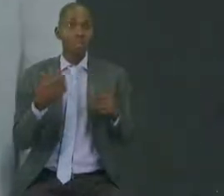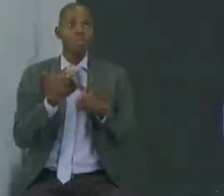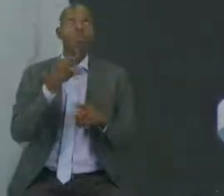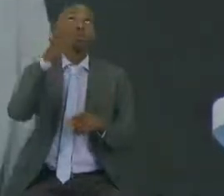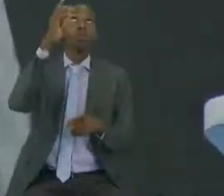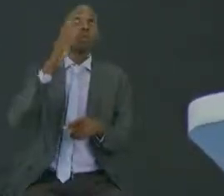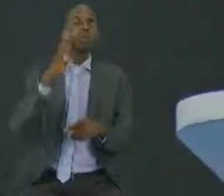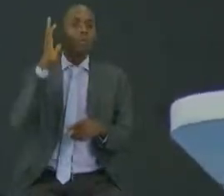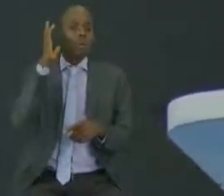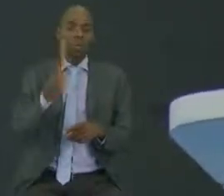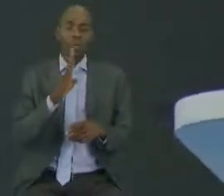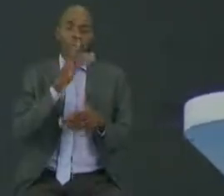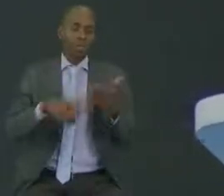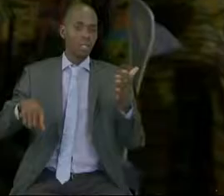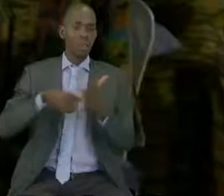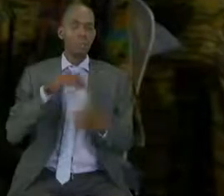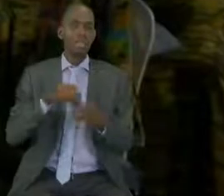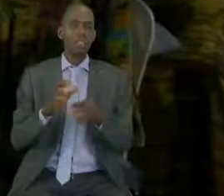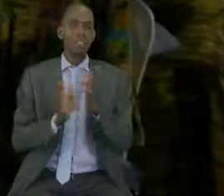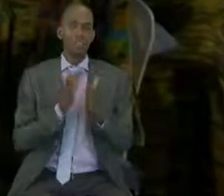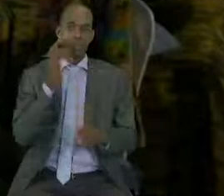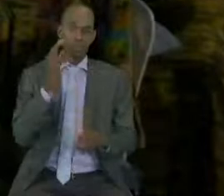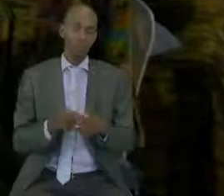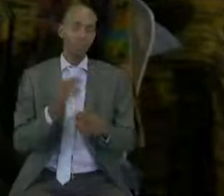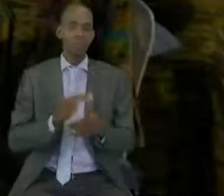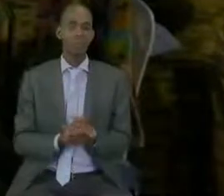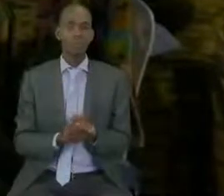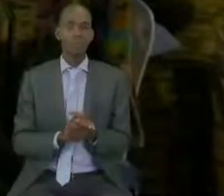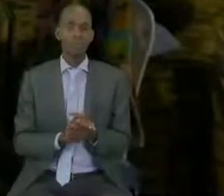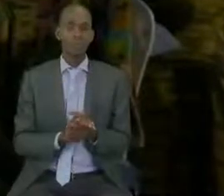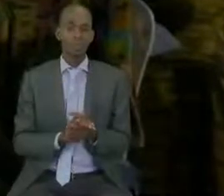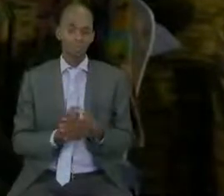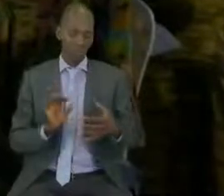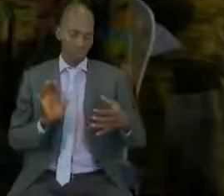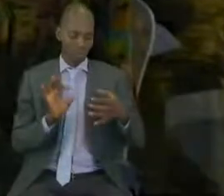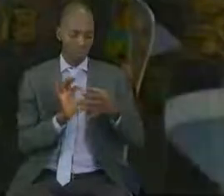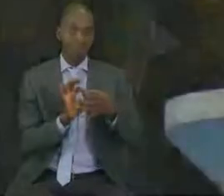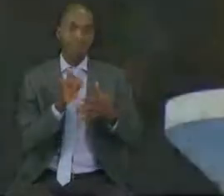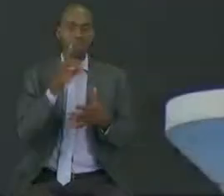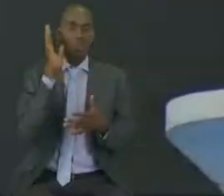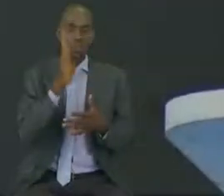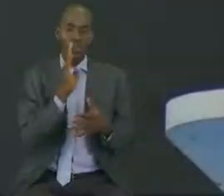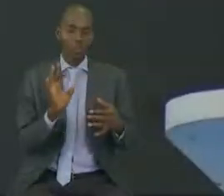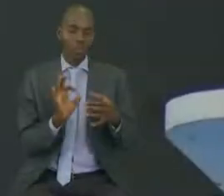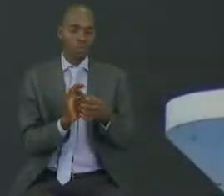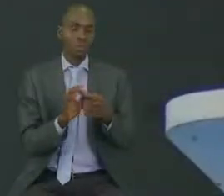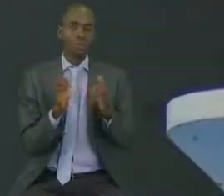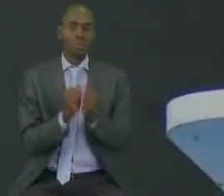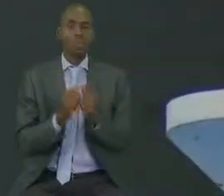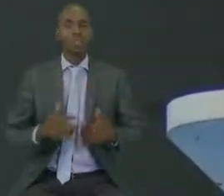de Dieu sera annulée de ta vie. La connexion. Tu seras